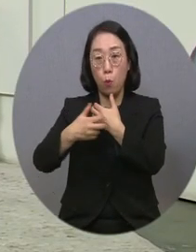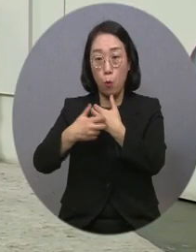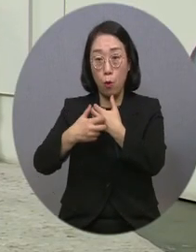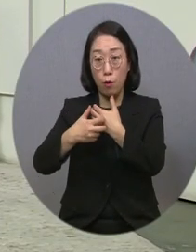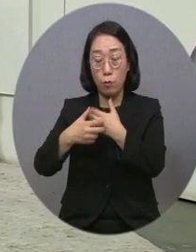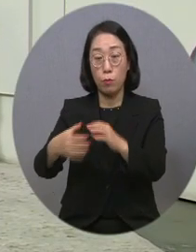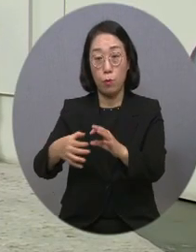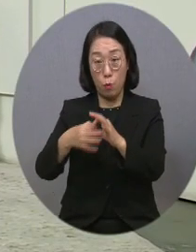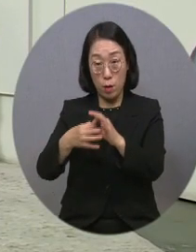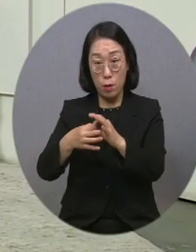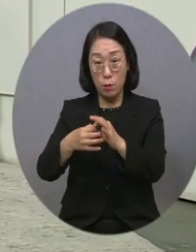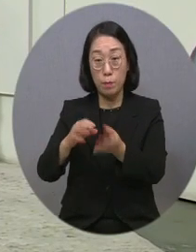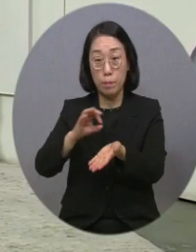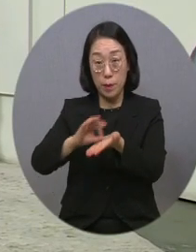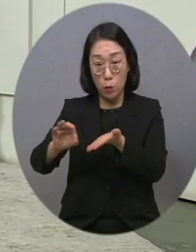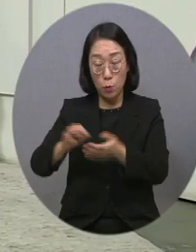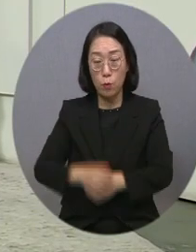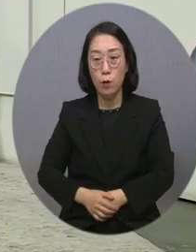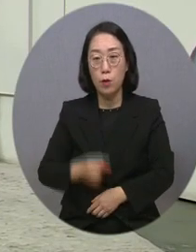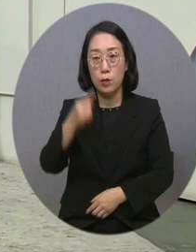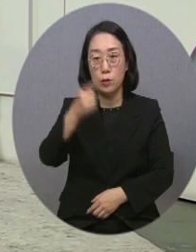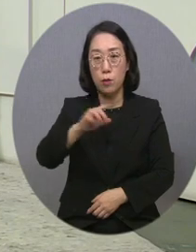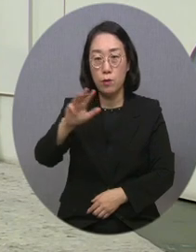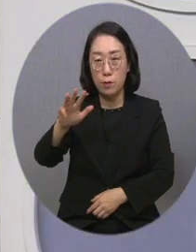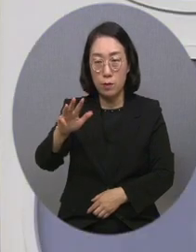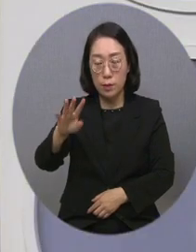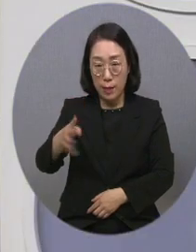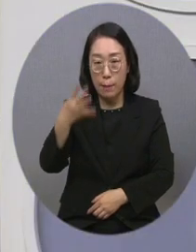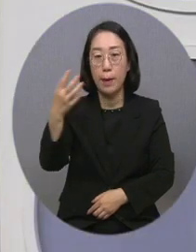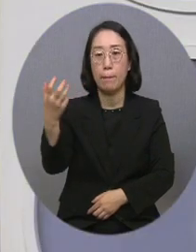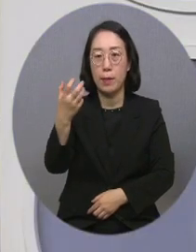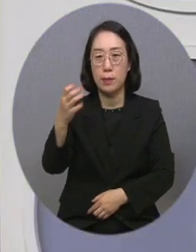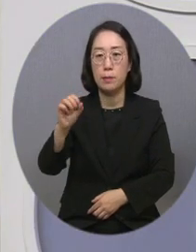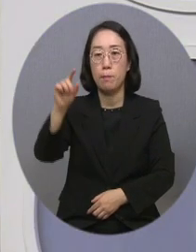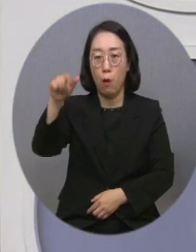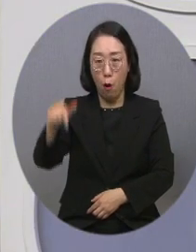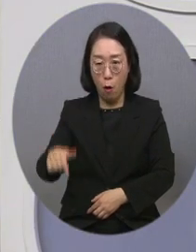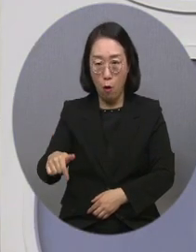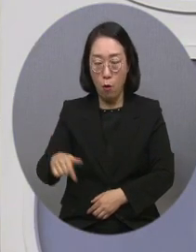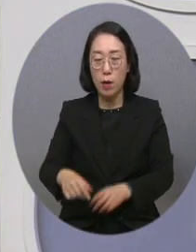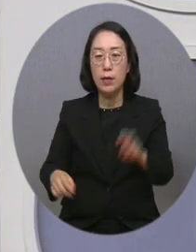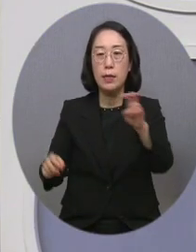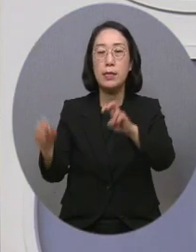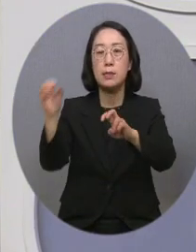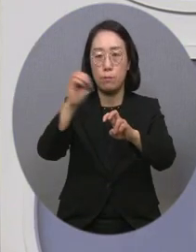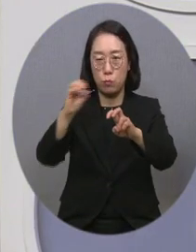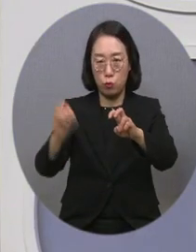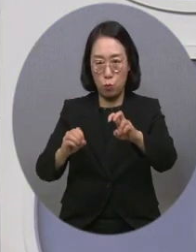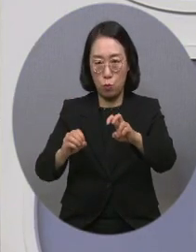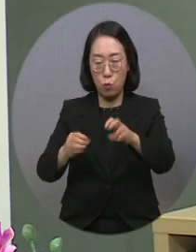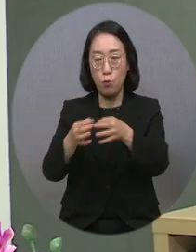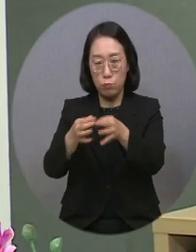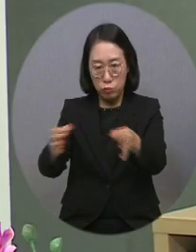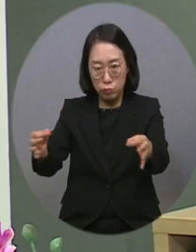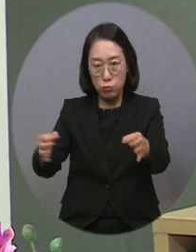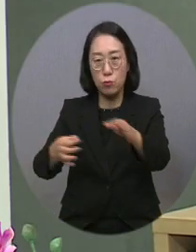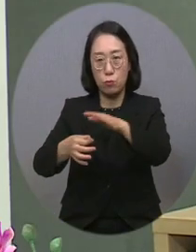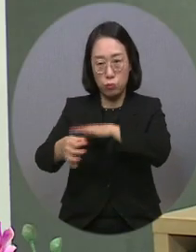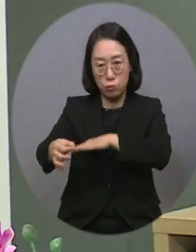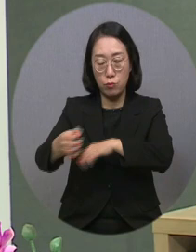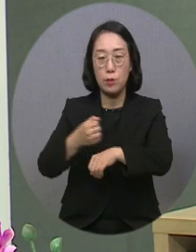한 1,480억 정도, 한 20% 정도 저희가 배분했습니다. 그런